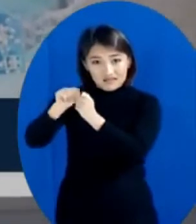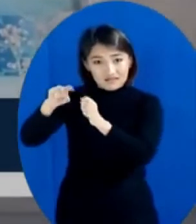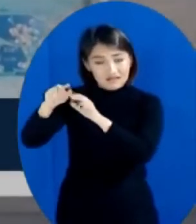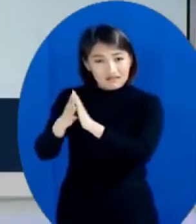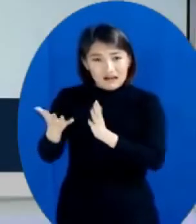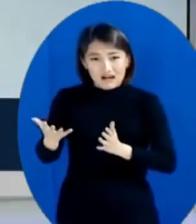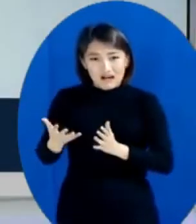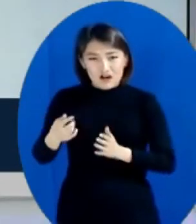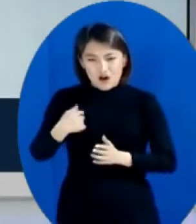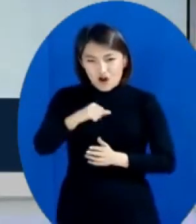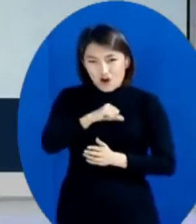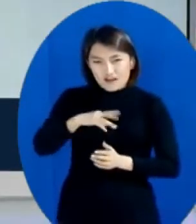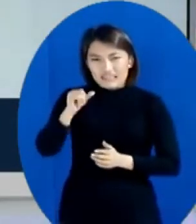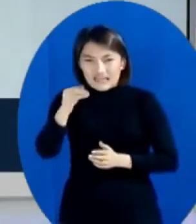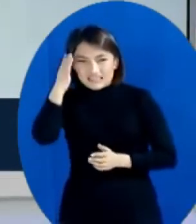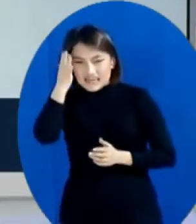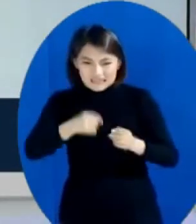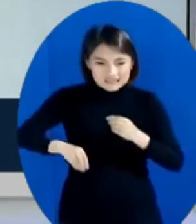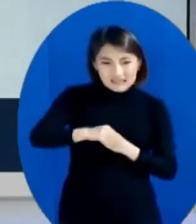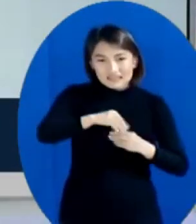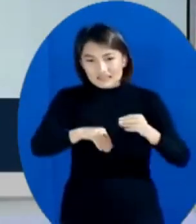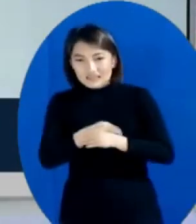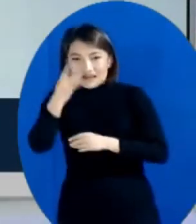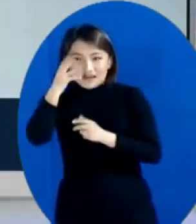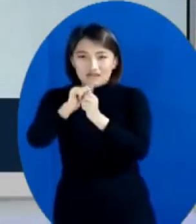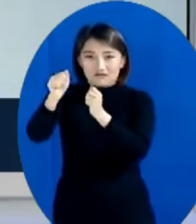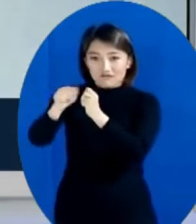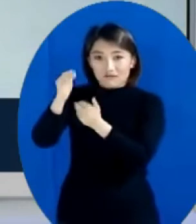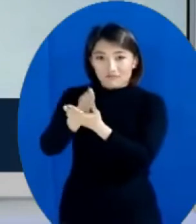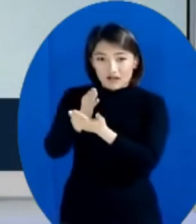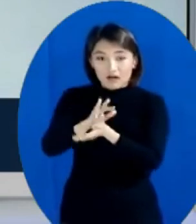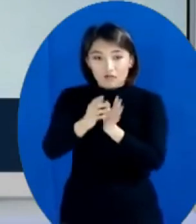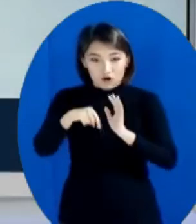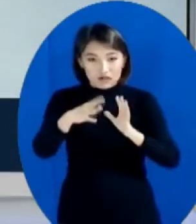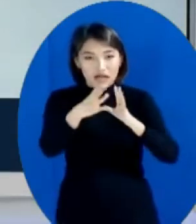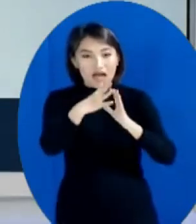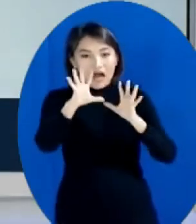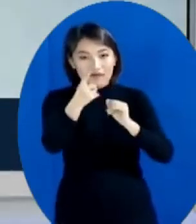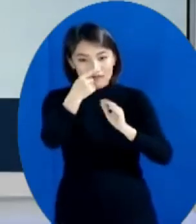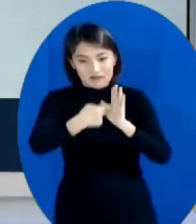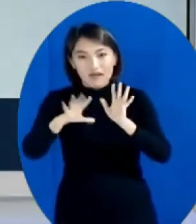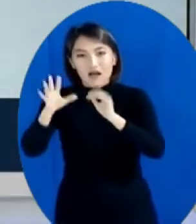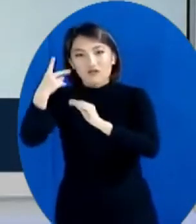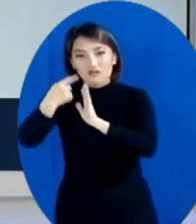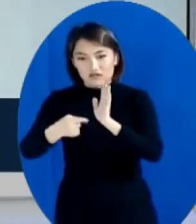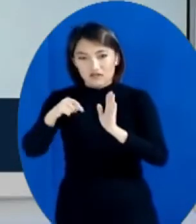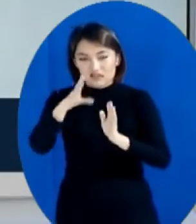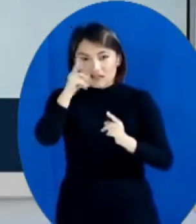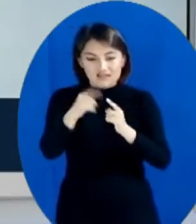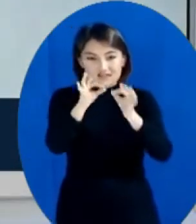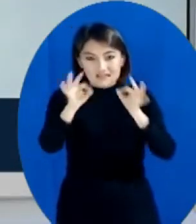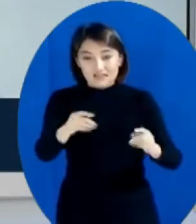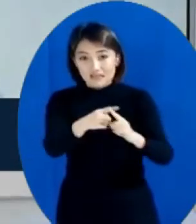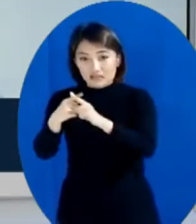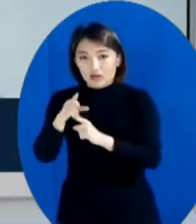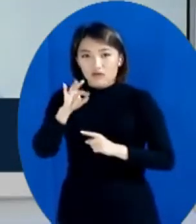урт хормоо, хойд хормоо гэж төлж ирсэн. Харин энэ 11, 12 сард энэ хатуу хөл өрөө тогтоосноор энэ зээлийн дарамтыг үнэхээр дийлэхгүй. Тэгэхээр одоо